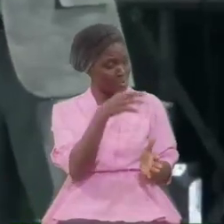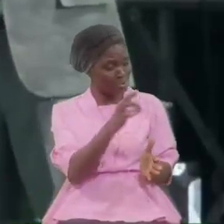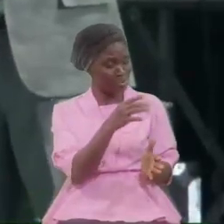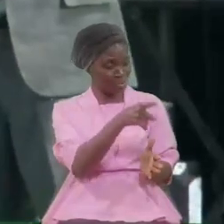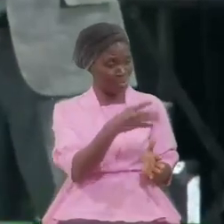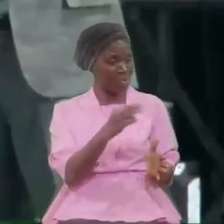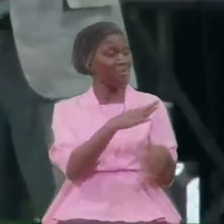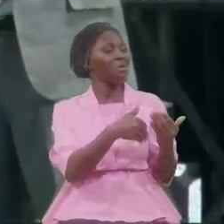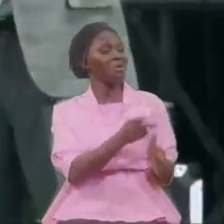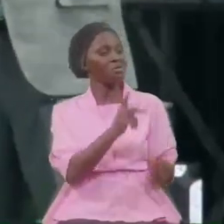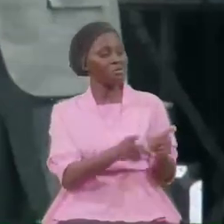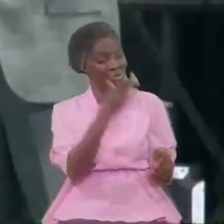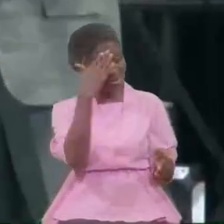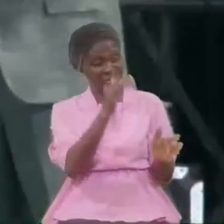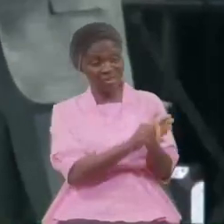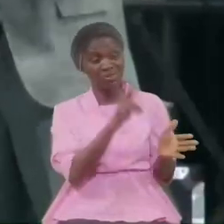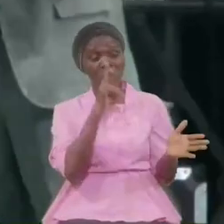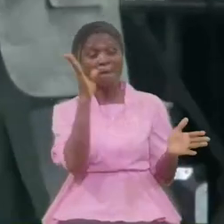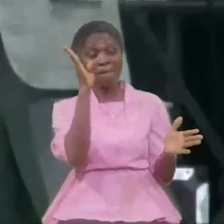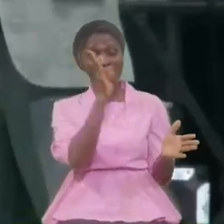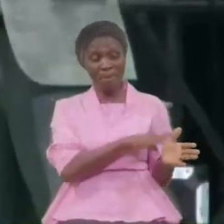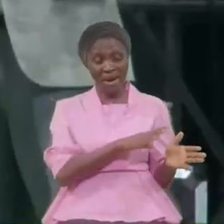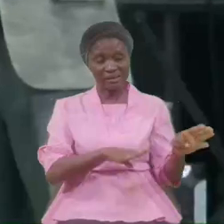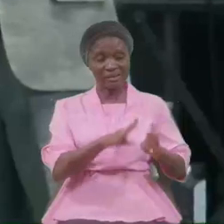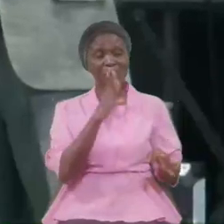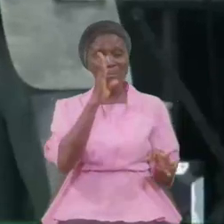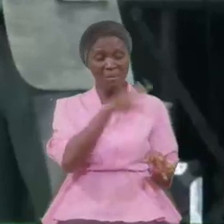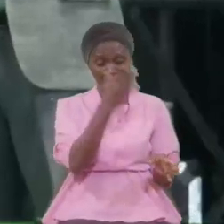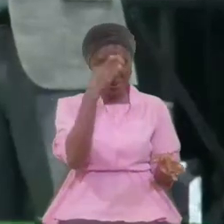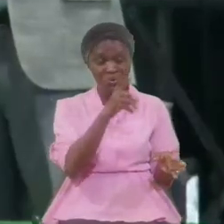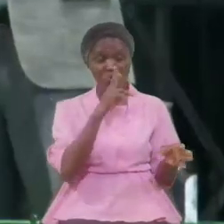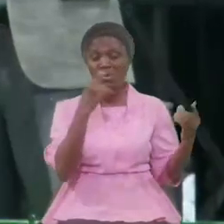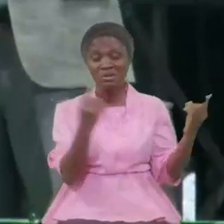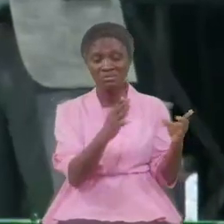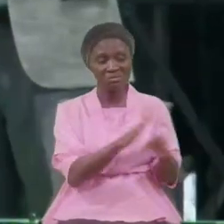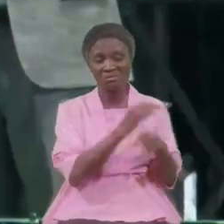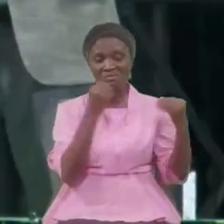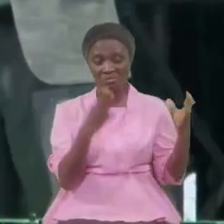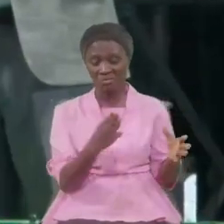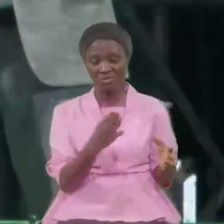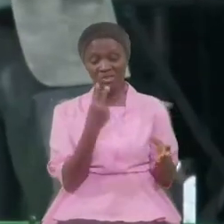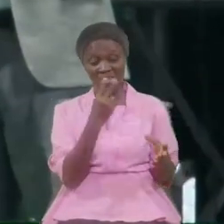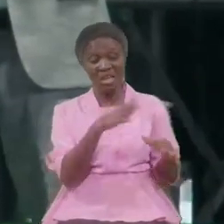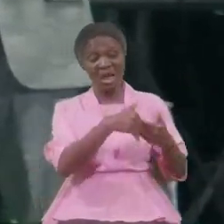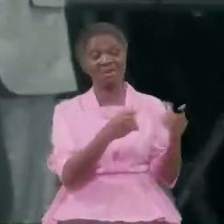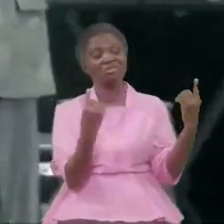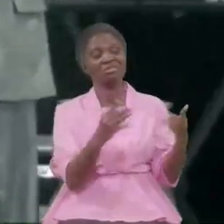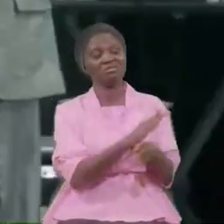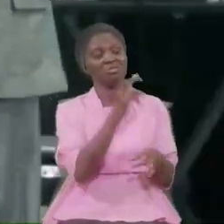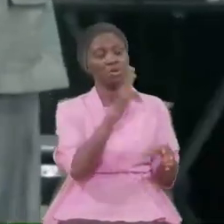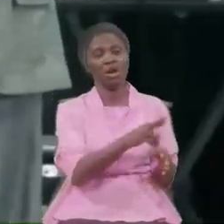toi aussi, voici combien tu es, tu sais combien tu es mauvais, tu sais combien tu es pécheur.